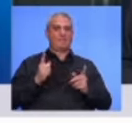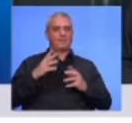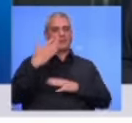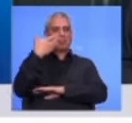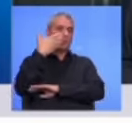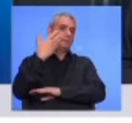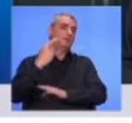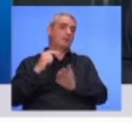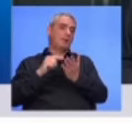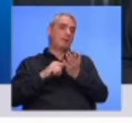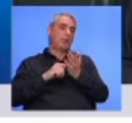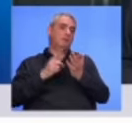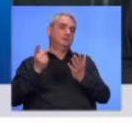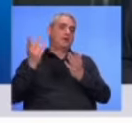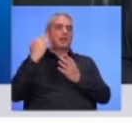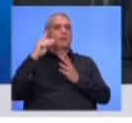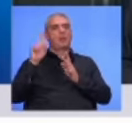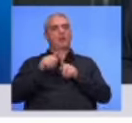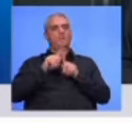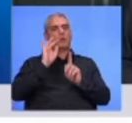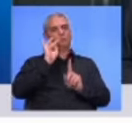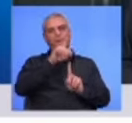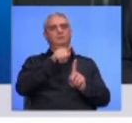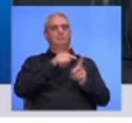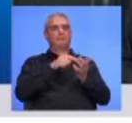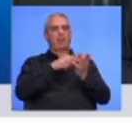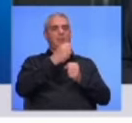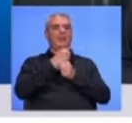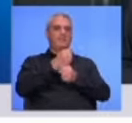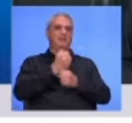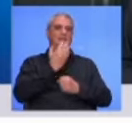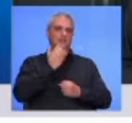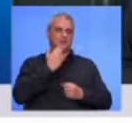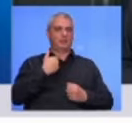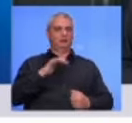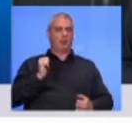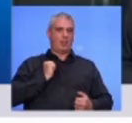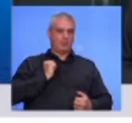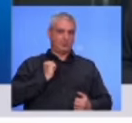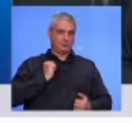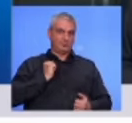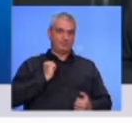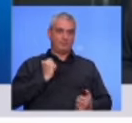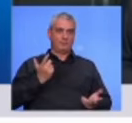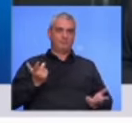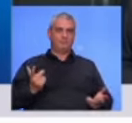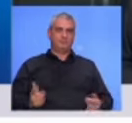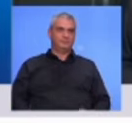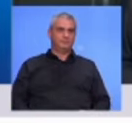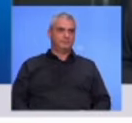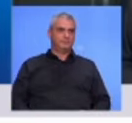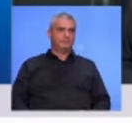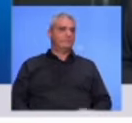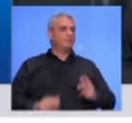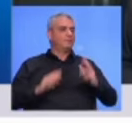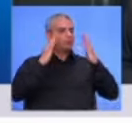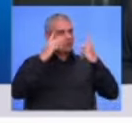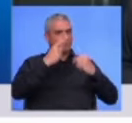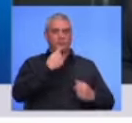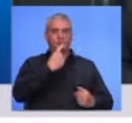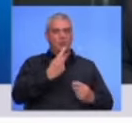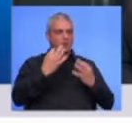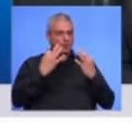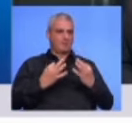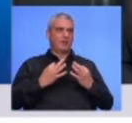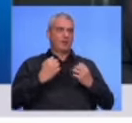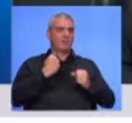ולכן אתה היית הכתובת שלהם, כי אתה זה שמייצג את הישראלי שמשרת בצבא. כל הכבוד שאתה אומר בקול רם ועושה